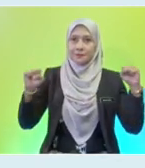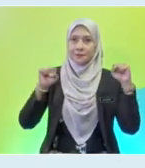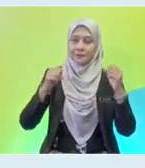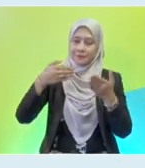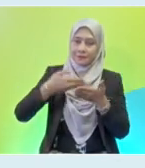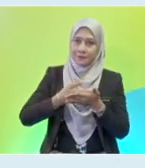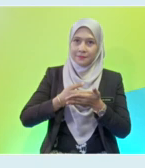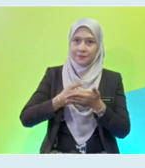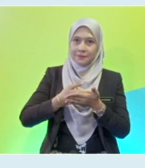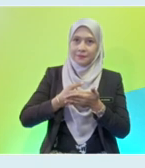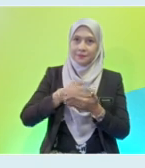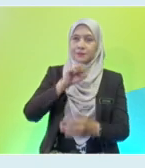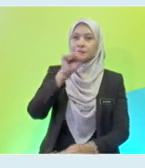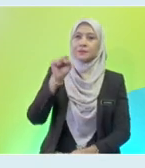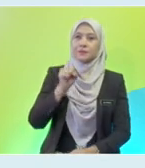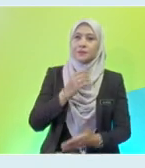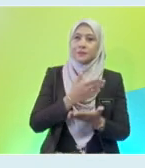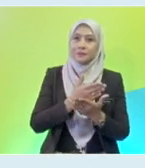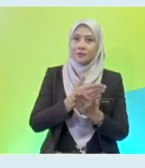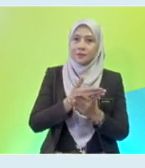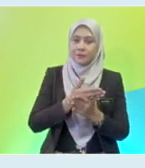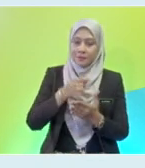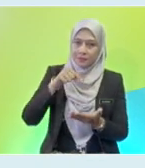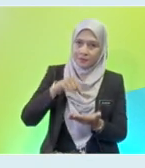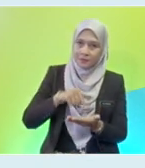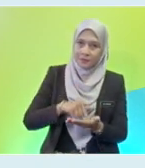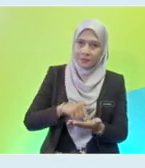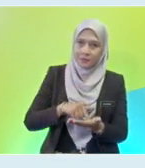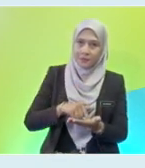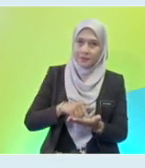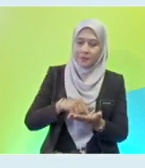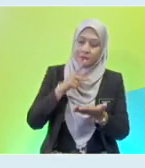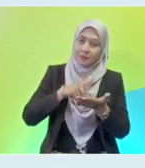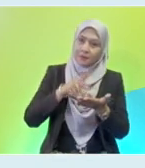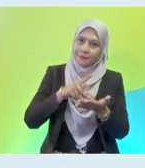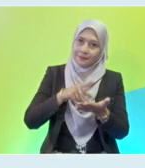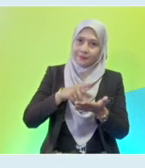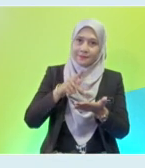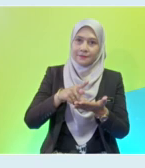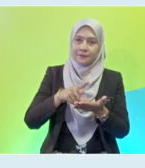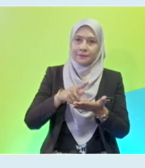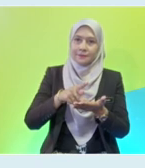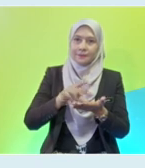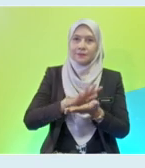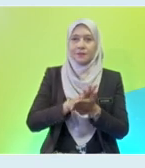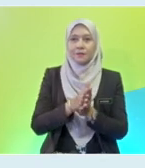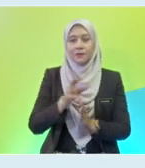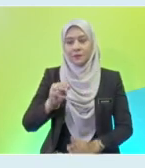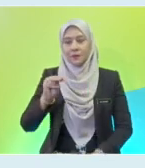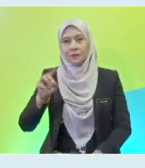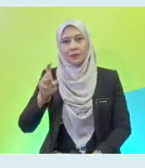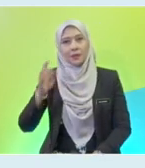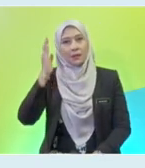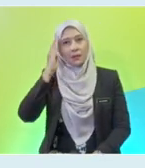soalan bahagian ini lebih kepada soalan pengin jadi murid-murid dikasih tahu lah